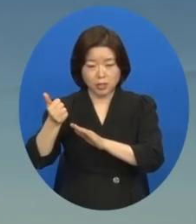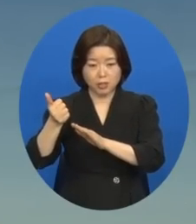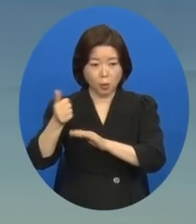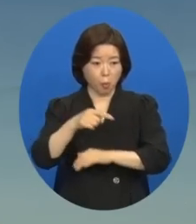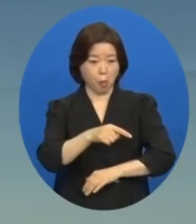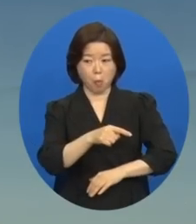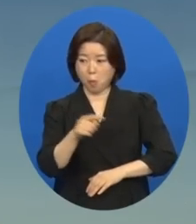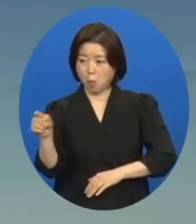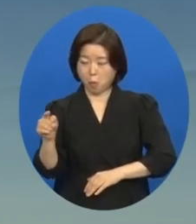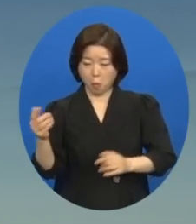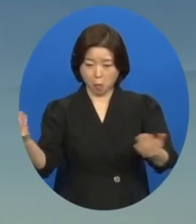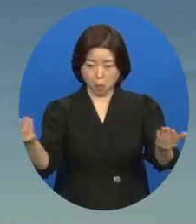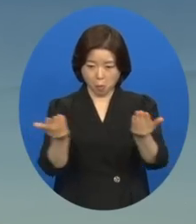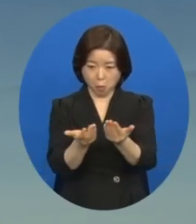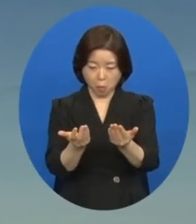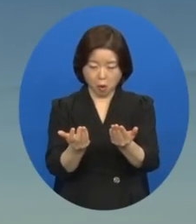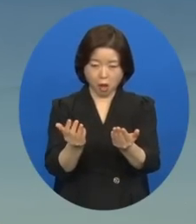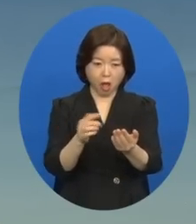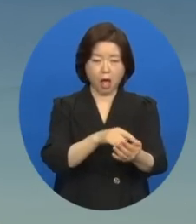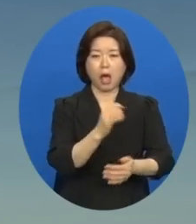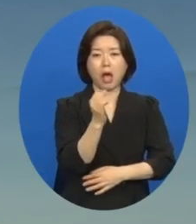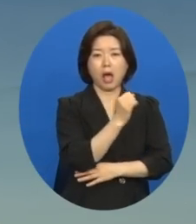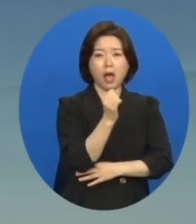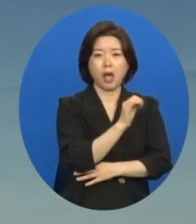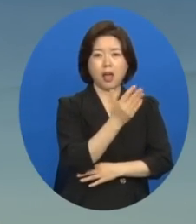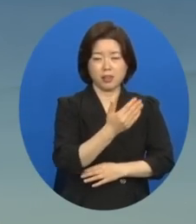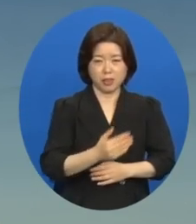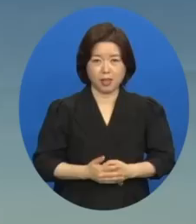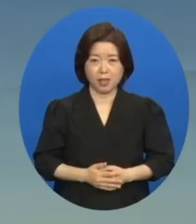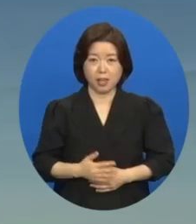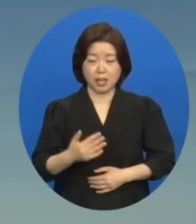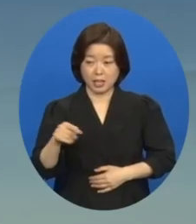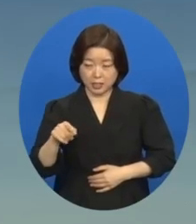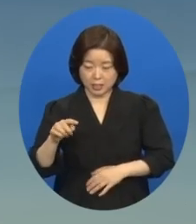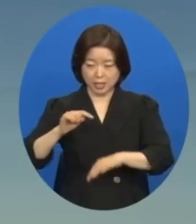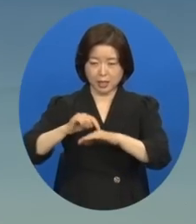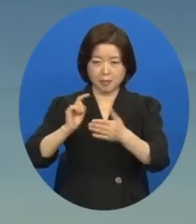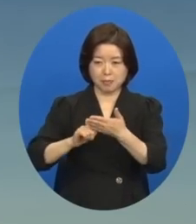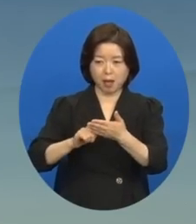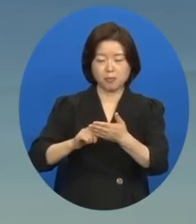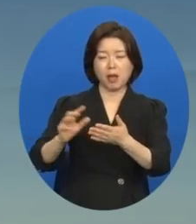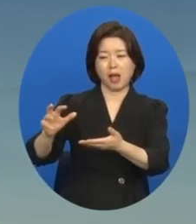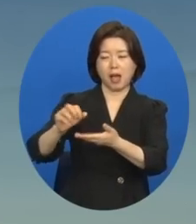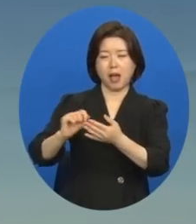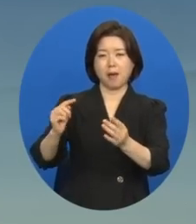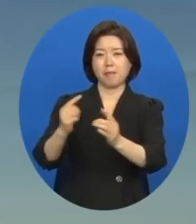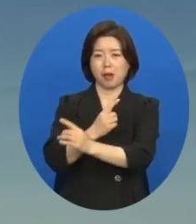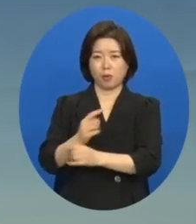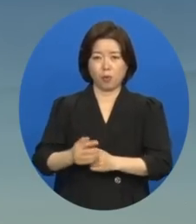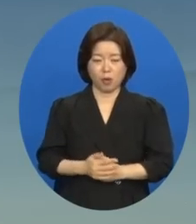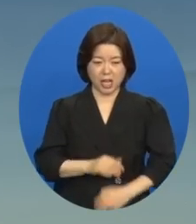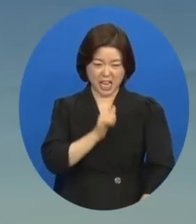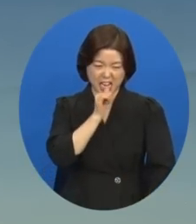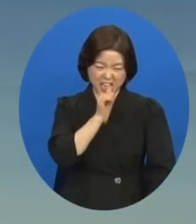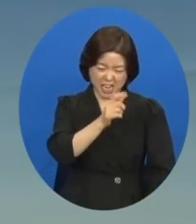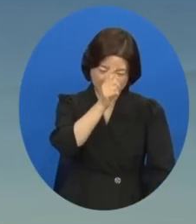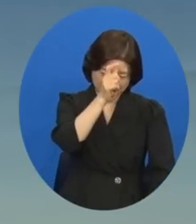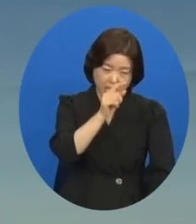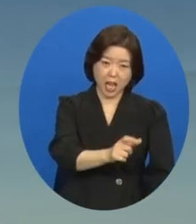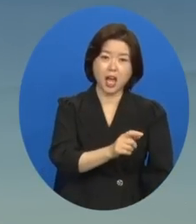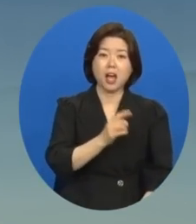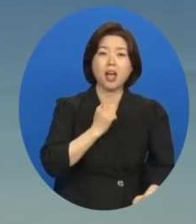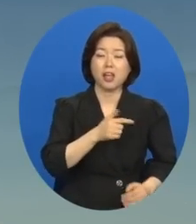흔들려요. 그리고 그것이 우리의 마음을 바꾸기 시작해요. 절대로 변할 것 같지 않던,